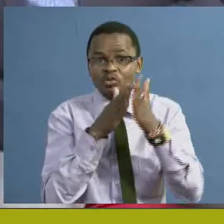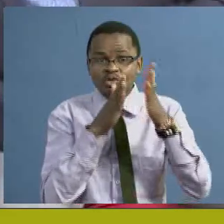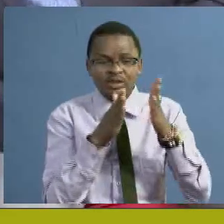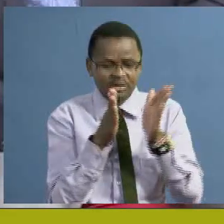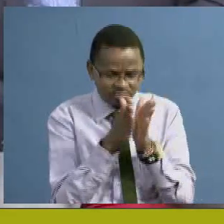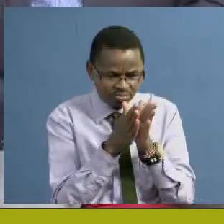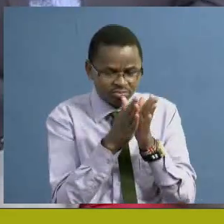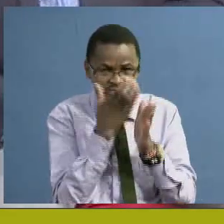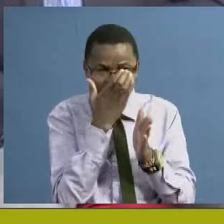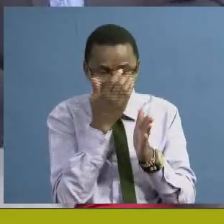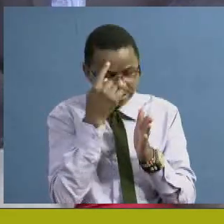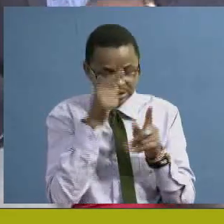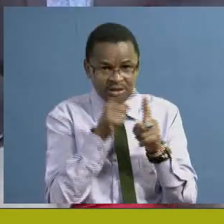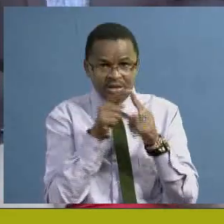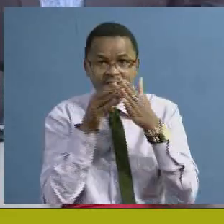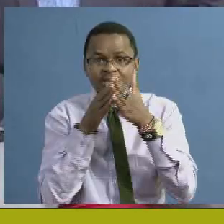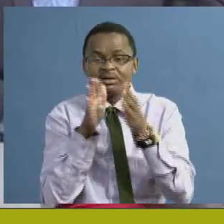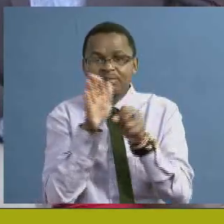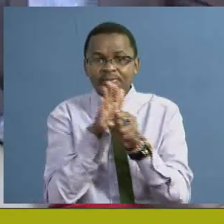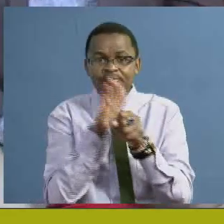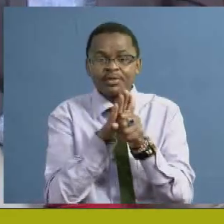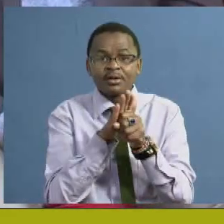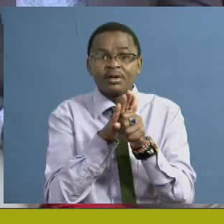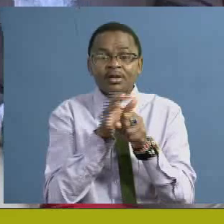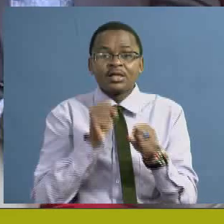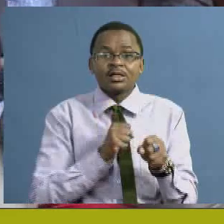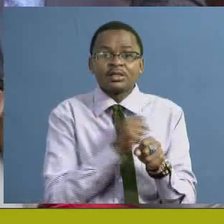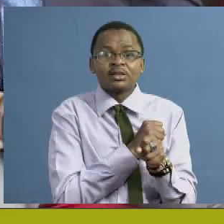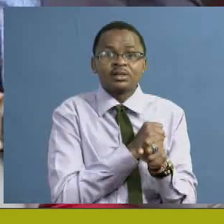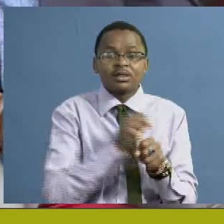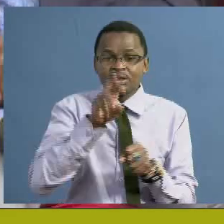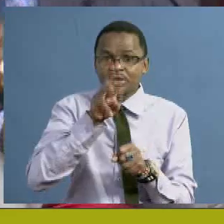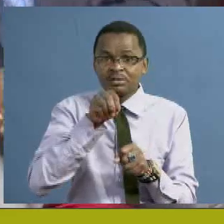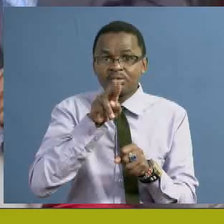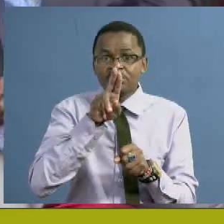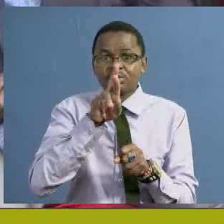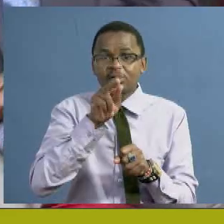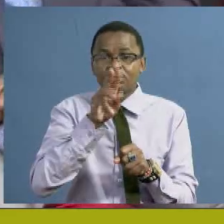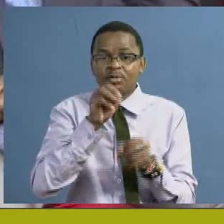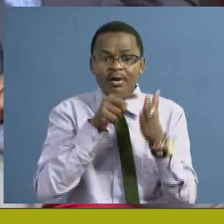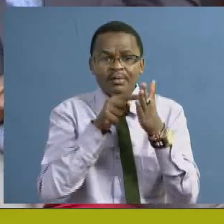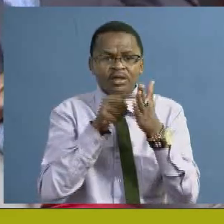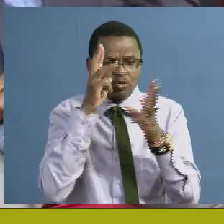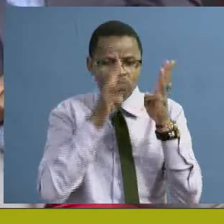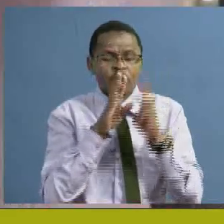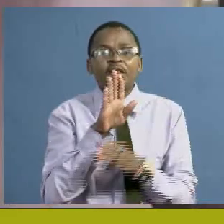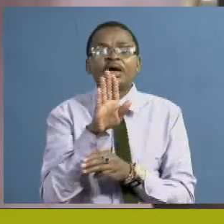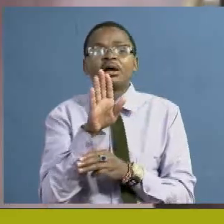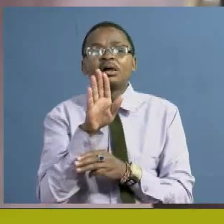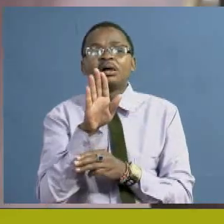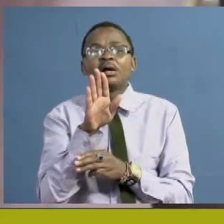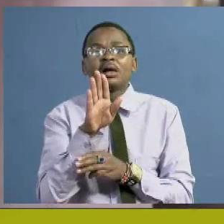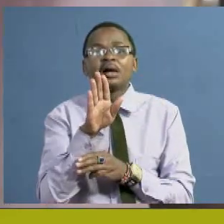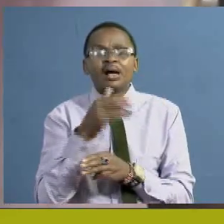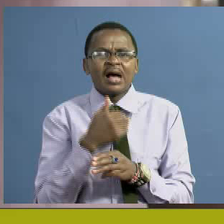walio karibu na naibu rais wakiongozwa na kiongozi wa wengi katika bunge la seneti Kipchumba Murkomen wameonyesha hofu yao.